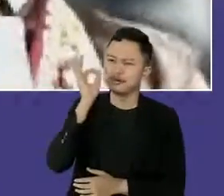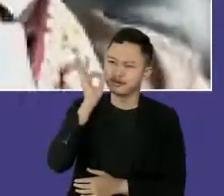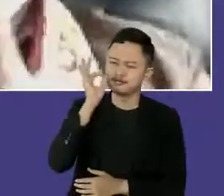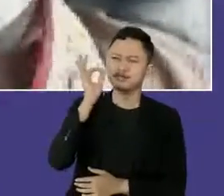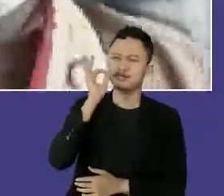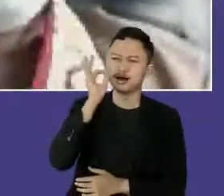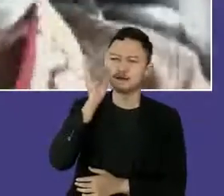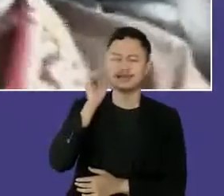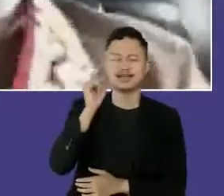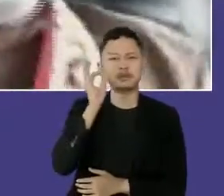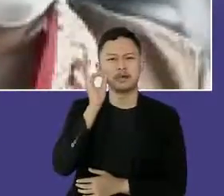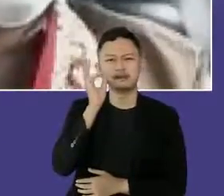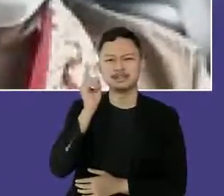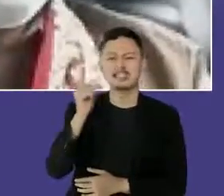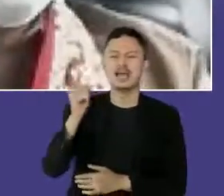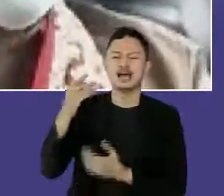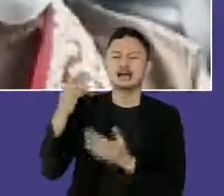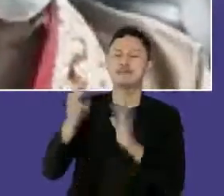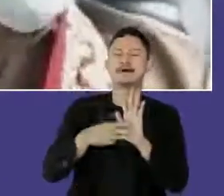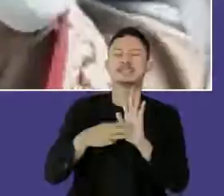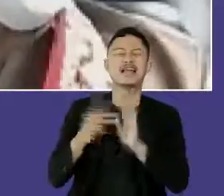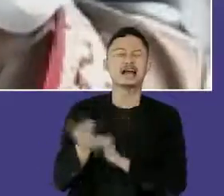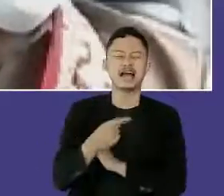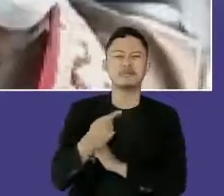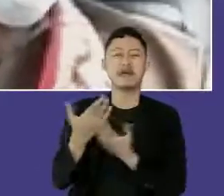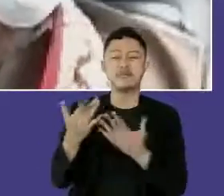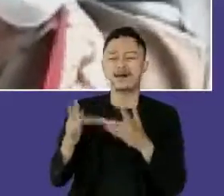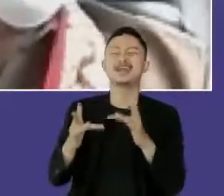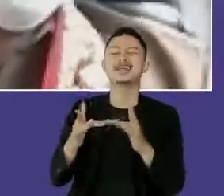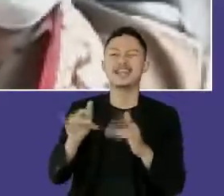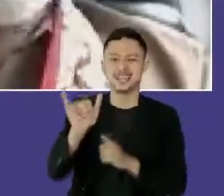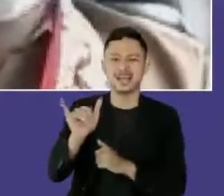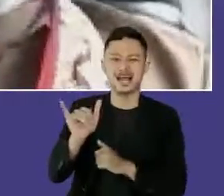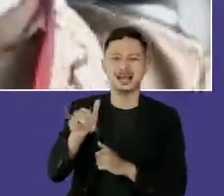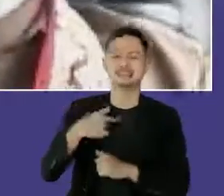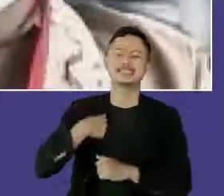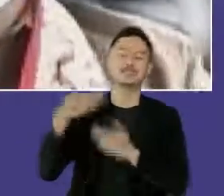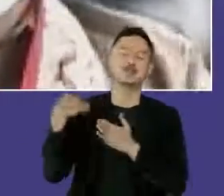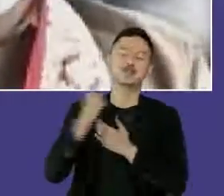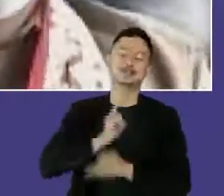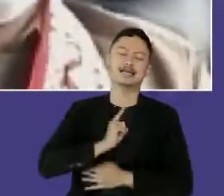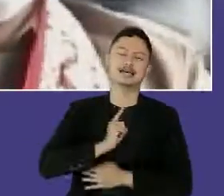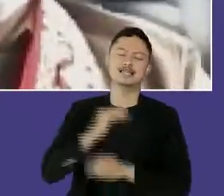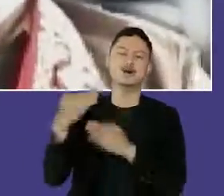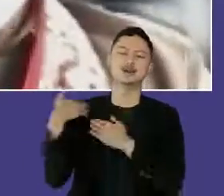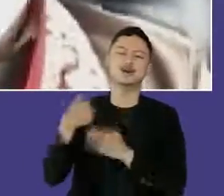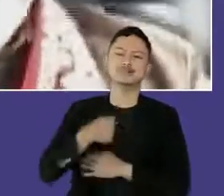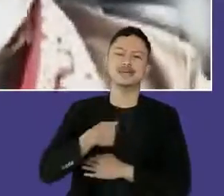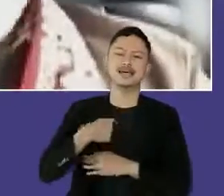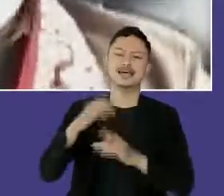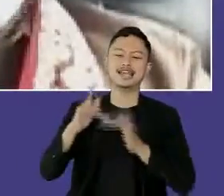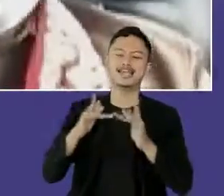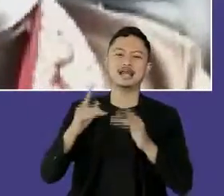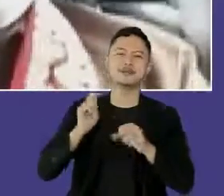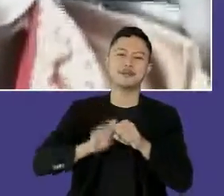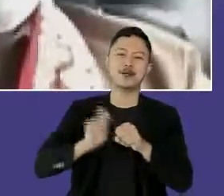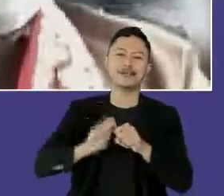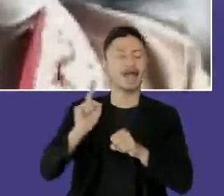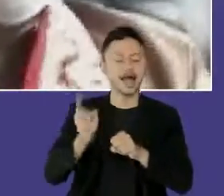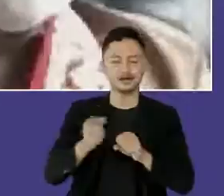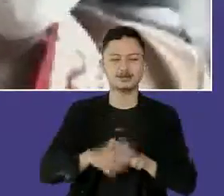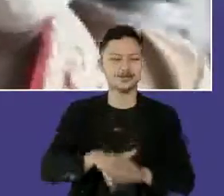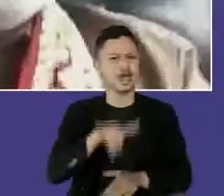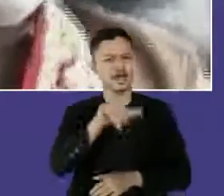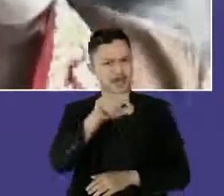mohon maaf. Ini yeah. Salah satu PR pariwisata ini benerin jaringan komunikasi Pak. Salah satunya. Betul, ini jadi